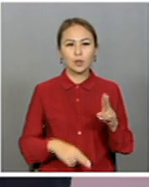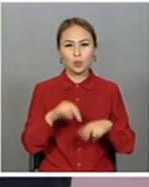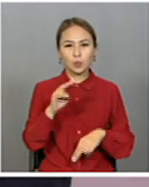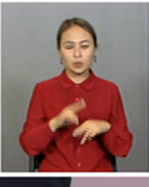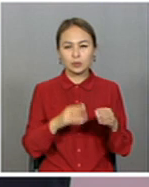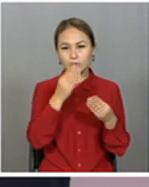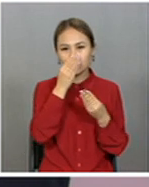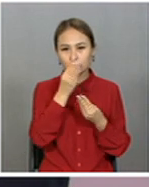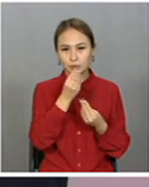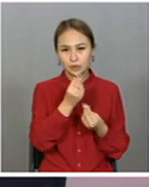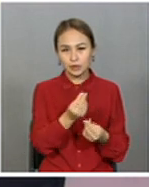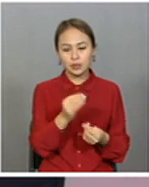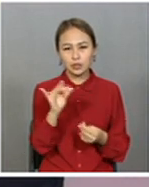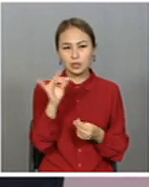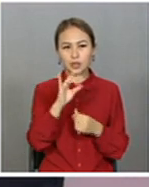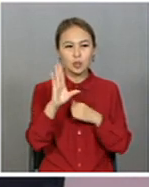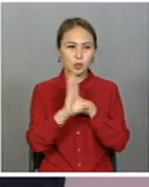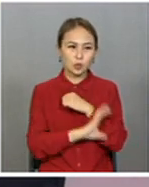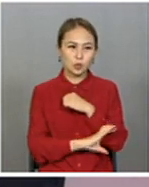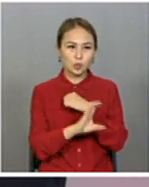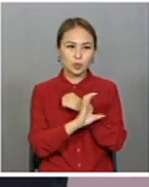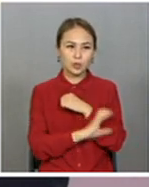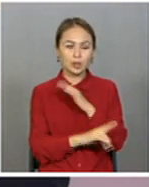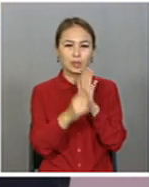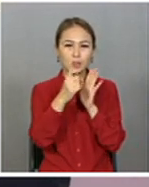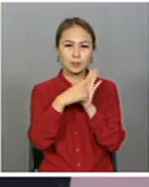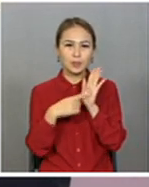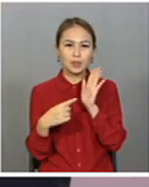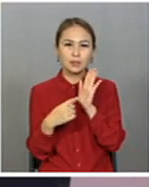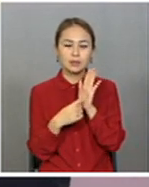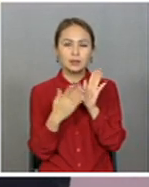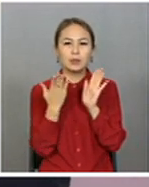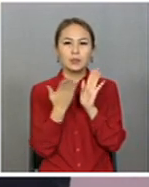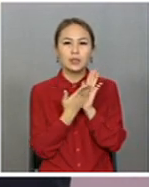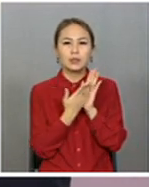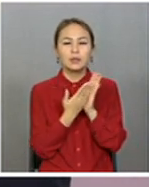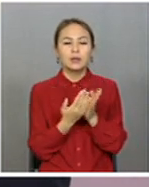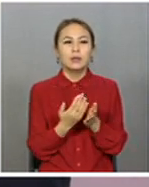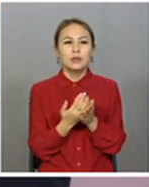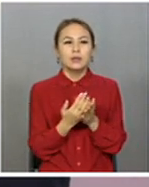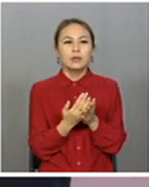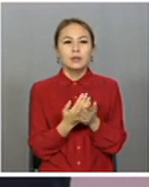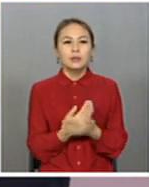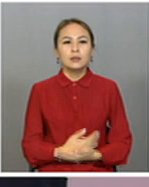білдіред, сөйлемнің соңында леп белгісі қойылады екен. Жақсы,